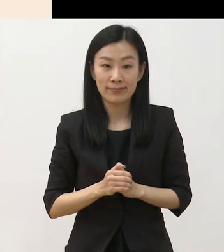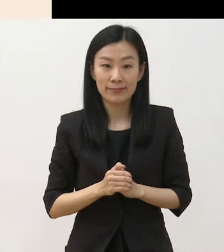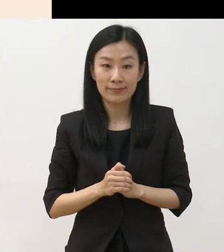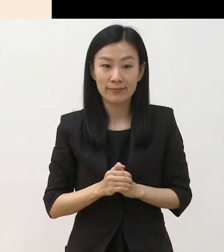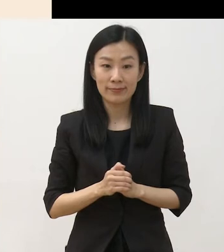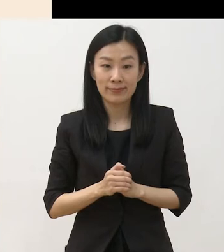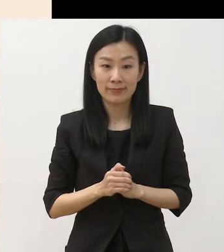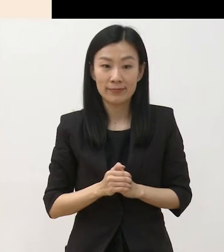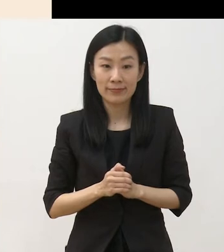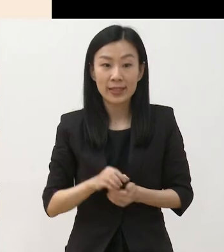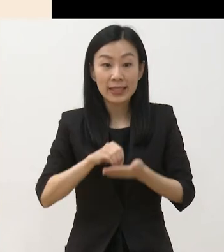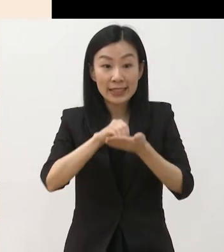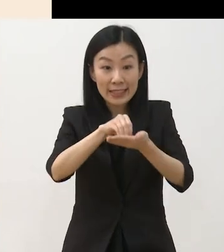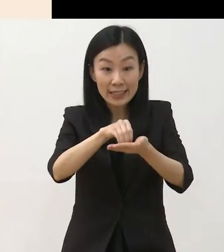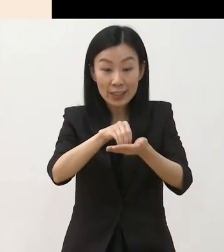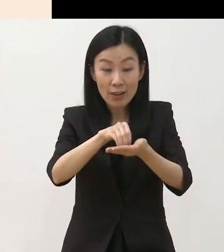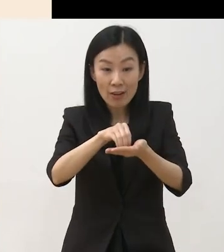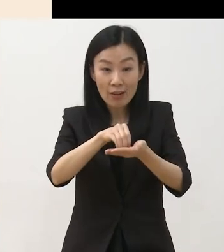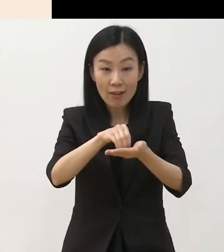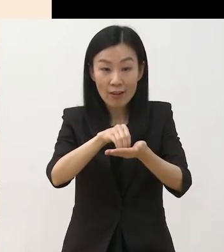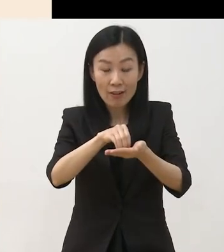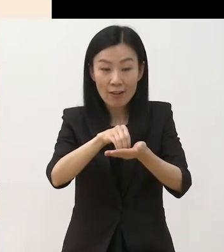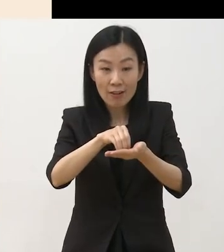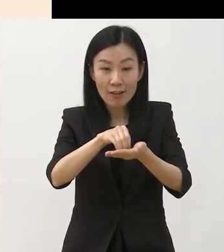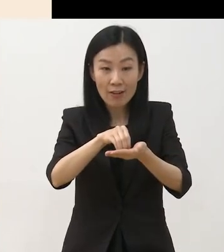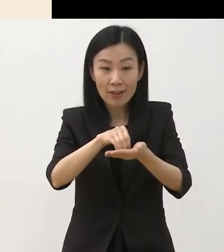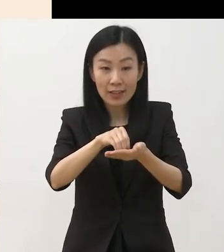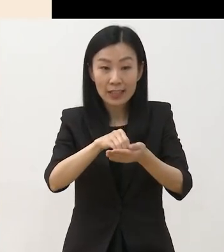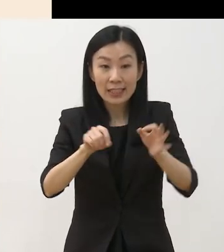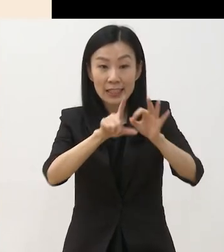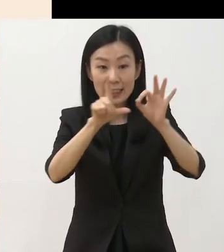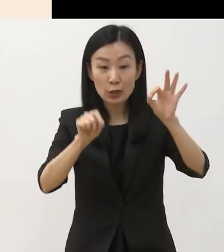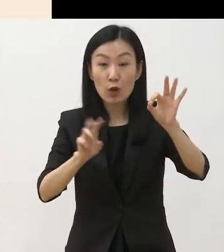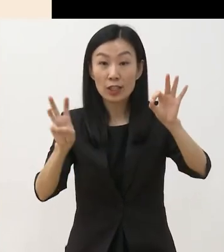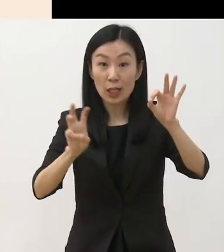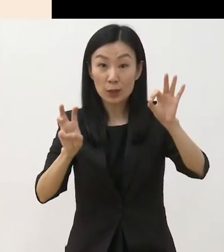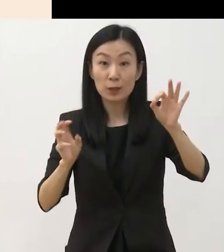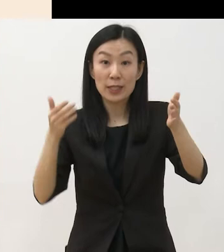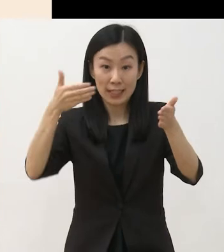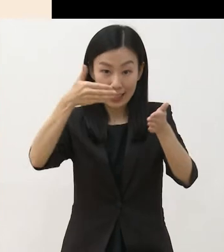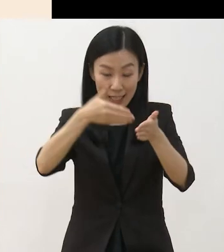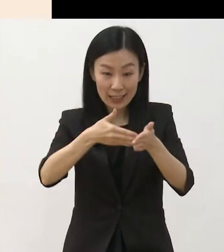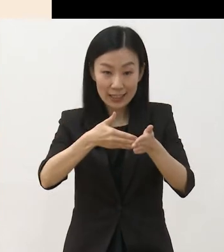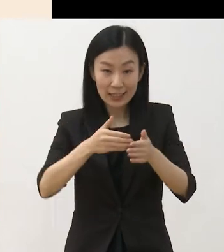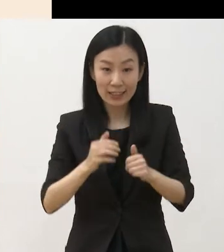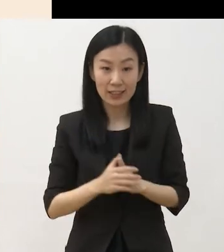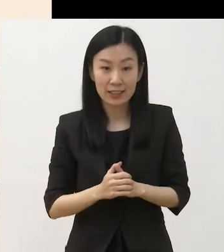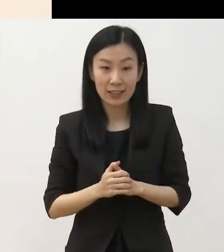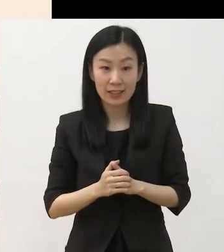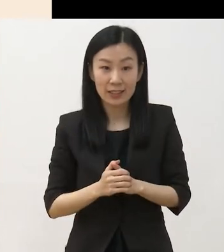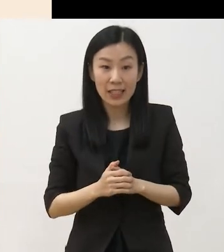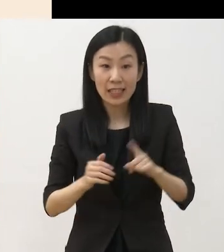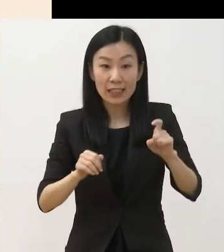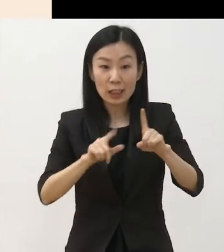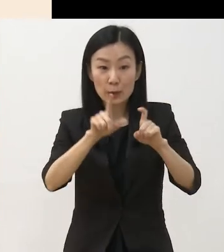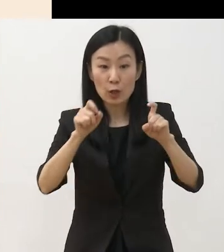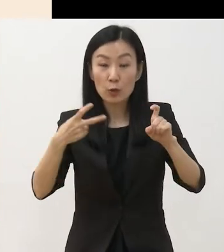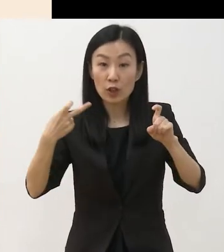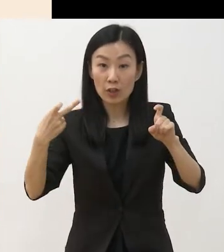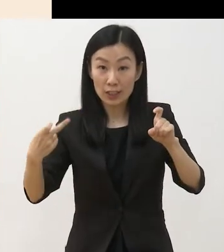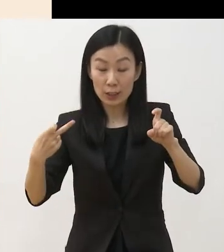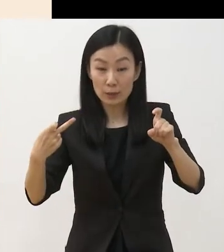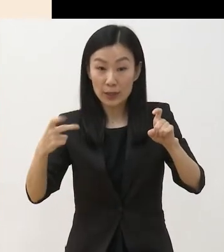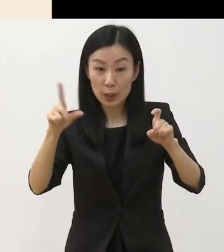지원 신청 접수는 뭐 당연히 10월 30일까지 진행이 될 예정이고요. 11월부터